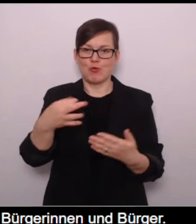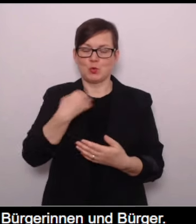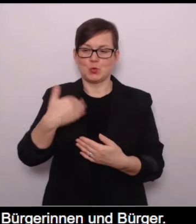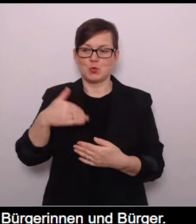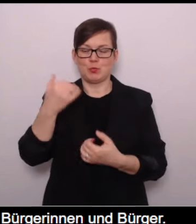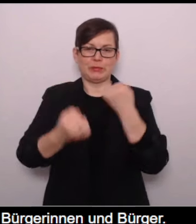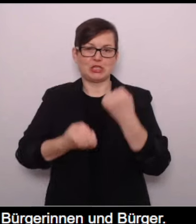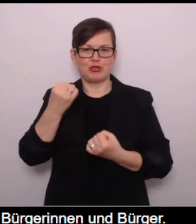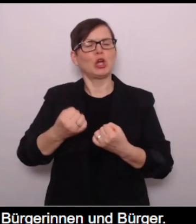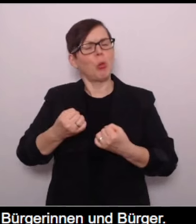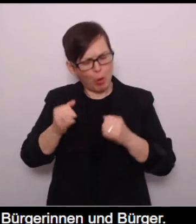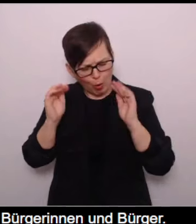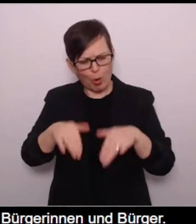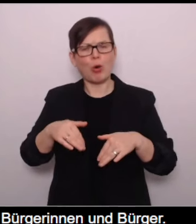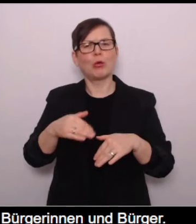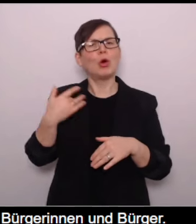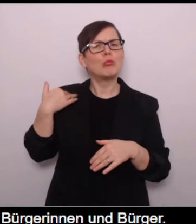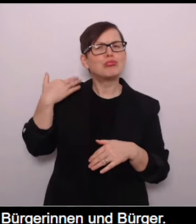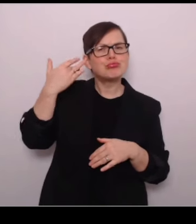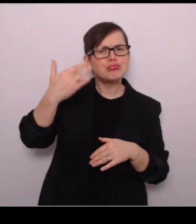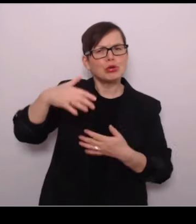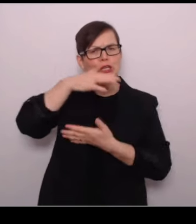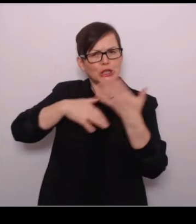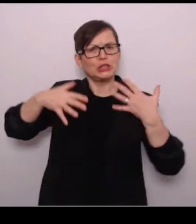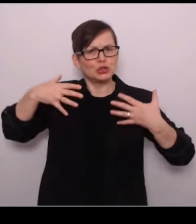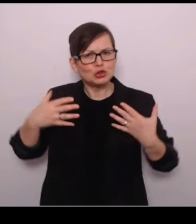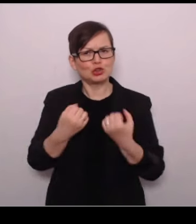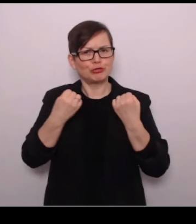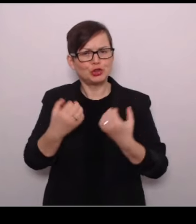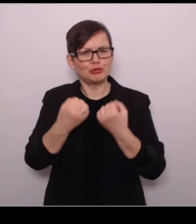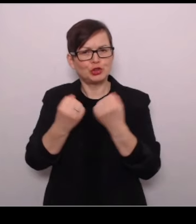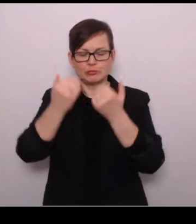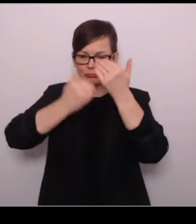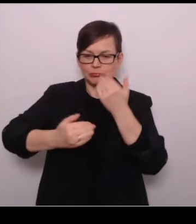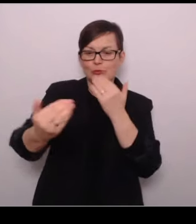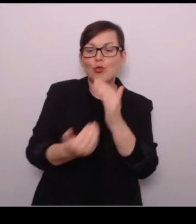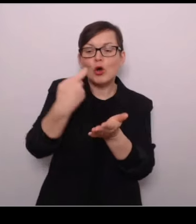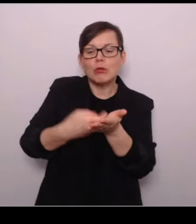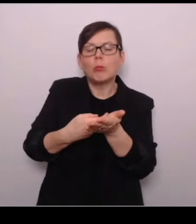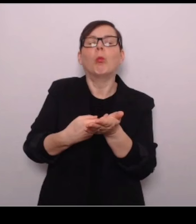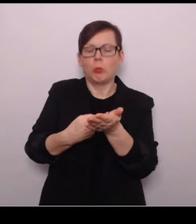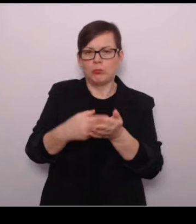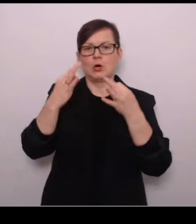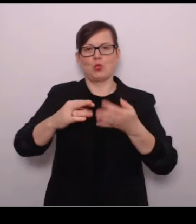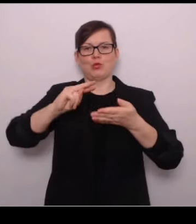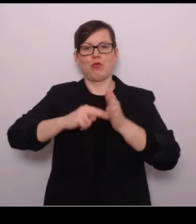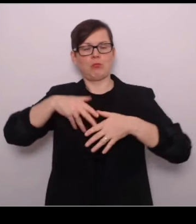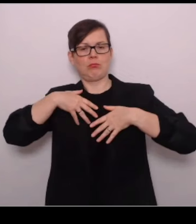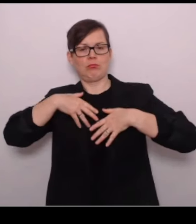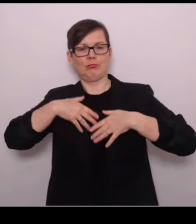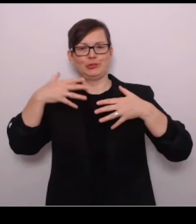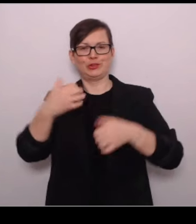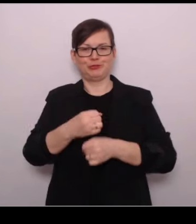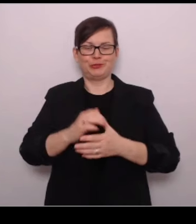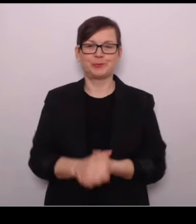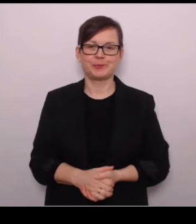Übertragung auf unseren Beamtenbereich. Das haben wir ja öfter auch schon kommuniziert. Und wir haben alle Krisen der letzten Jahre gut gemeistert